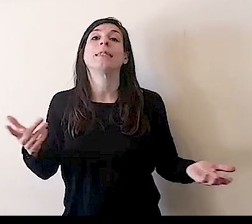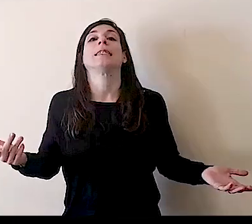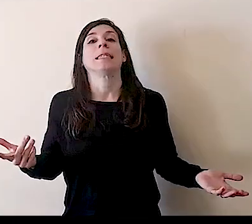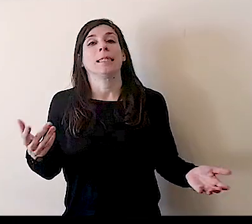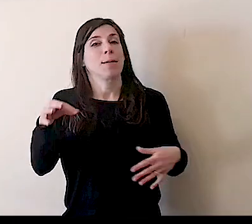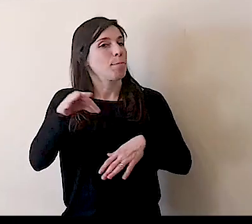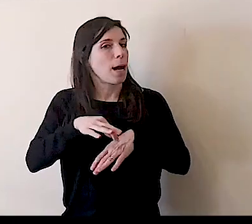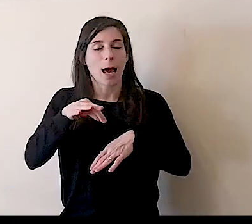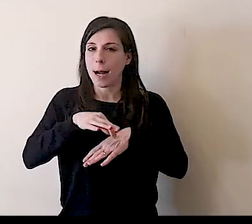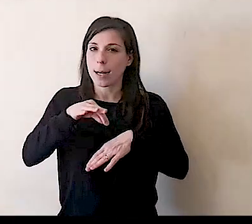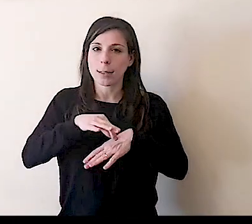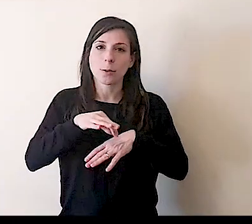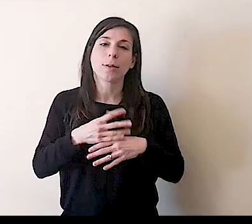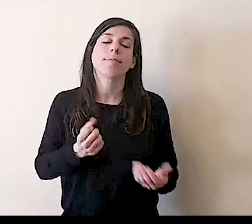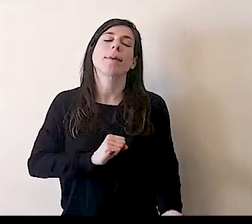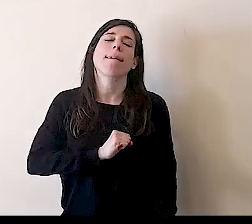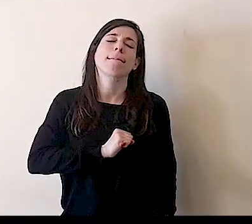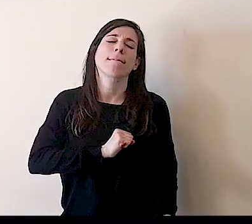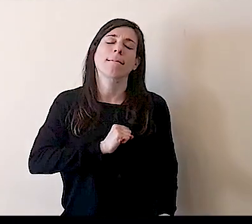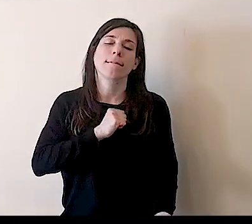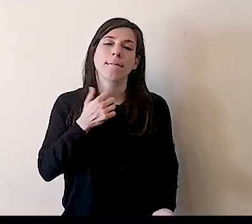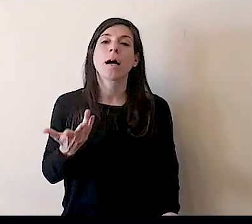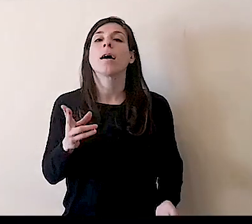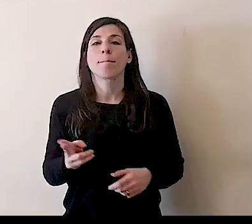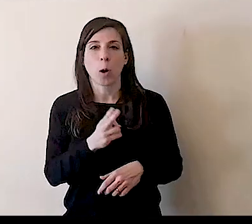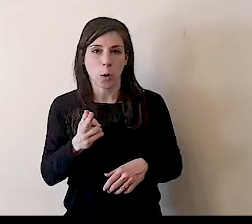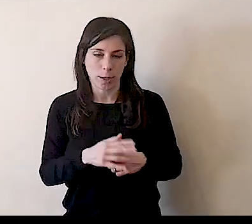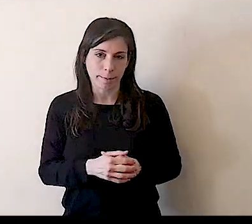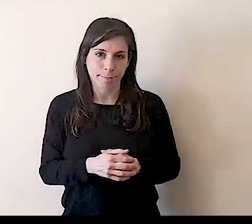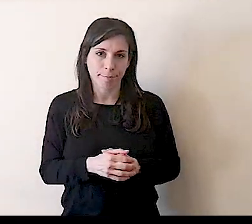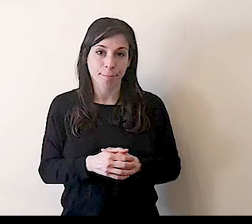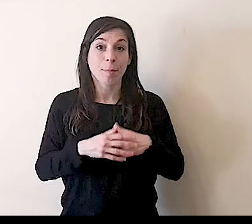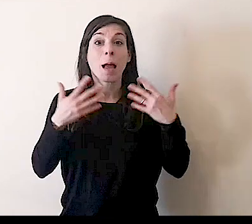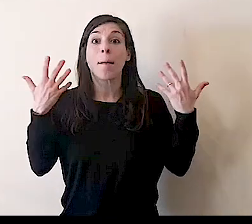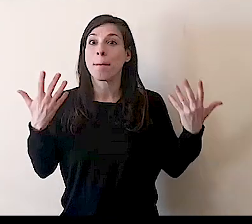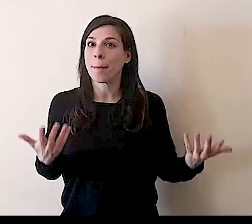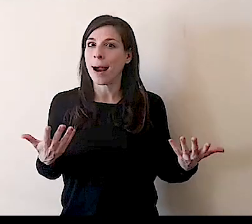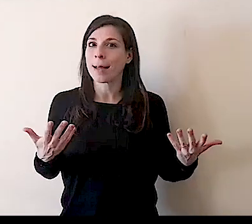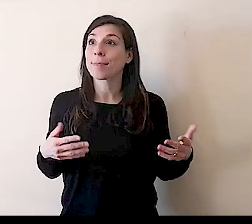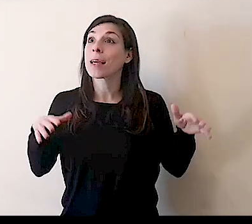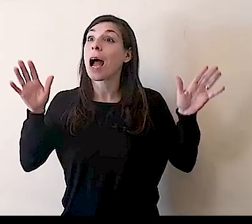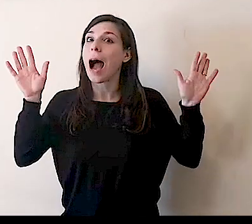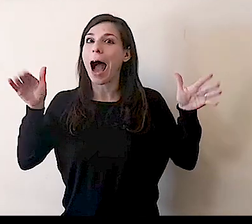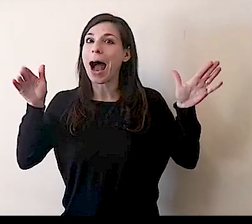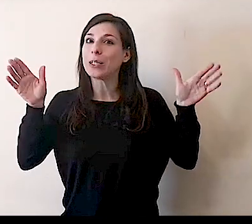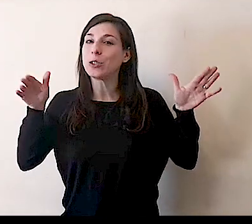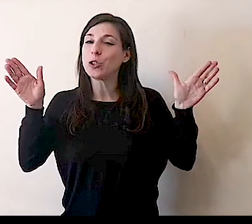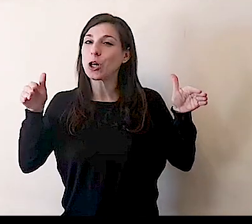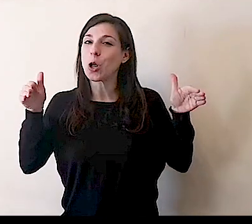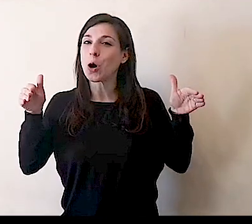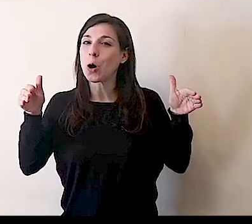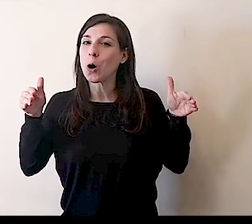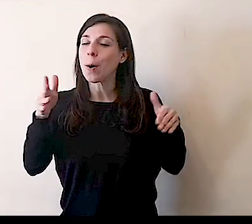divenne una malattia e purtroppo morì e fu portato subito in paradiso